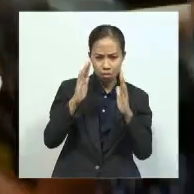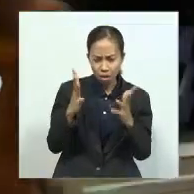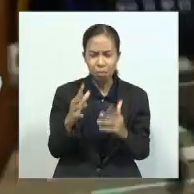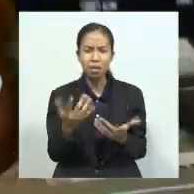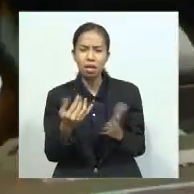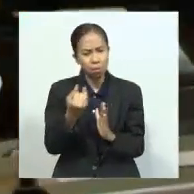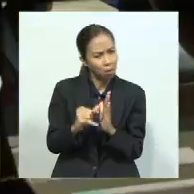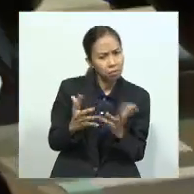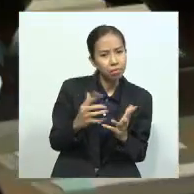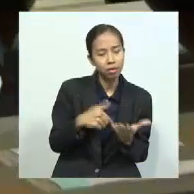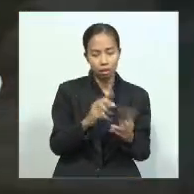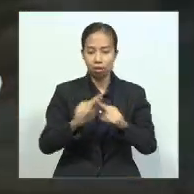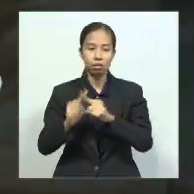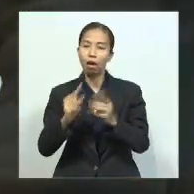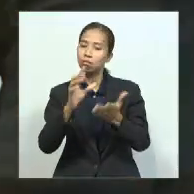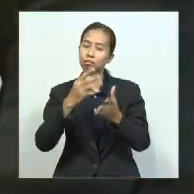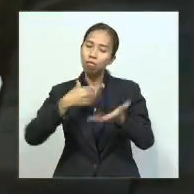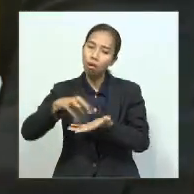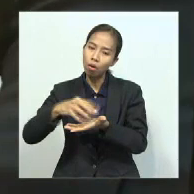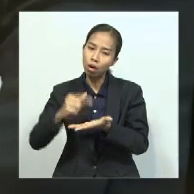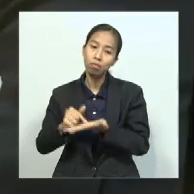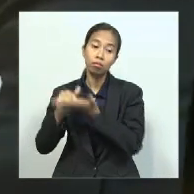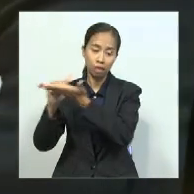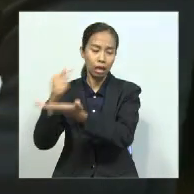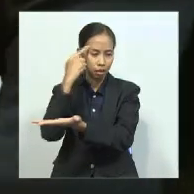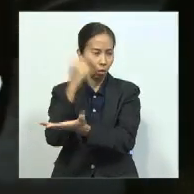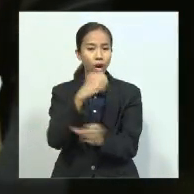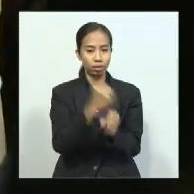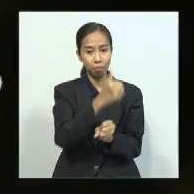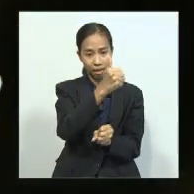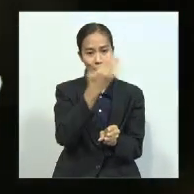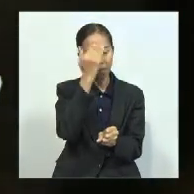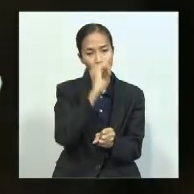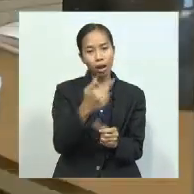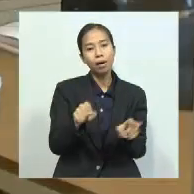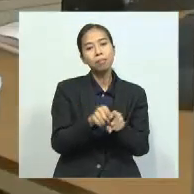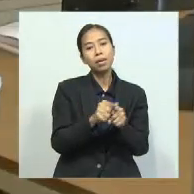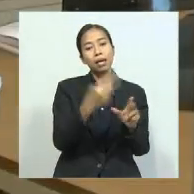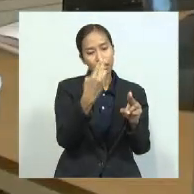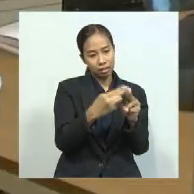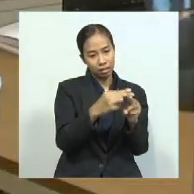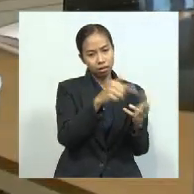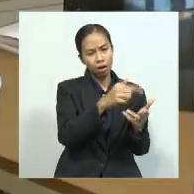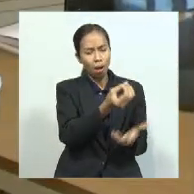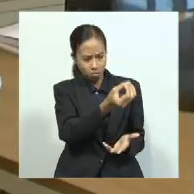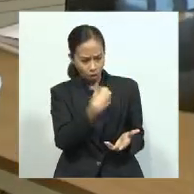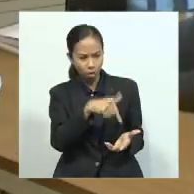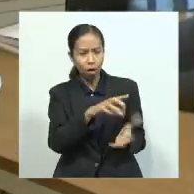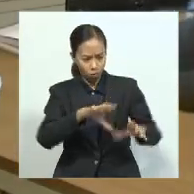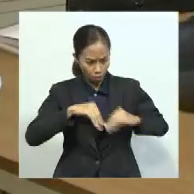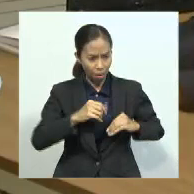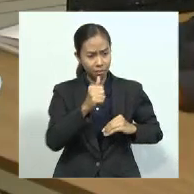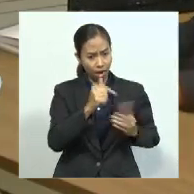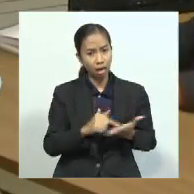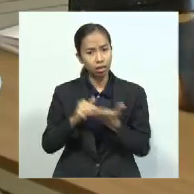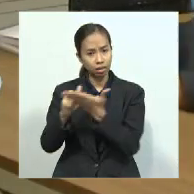การเสนอชื่อแคนดิเดตนายกรัฐมนตรีสามารถทำได้และได้รับการยินยอมจากผู้ได้รับการเสนอชื่อยืนยันไม่ได้กระทำ